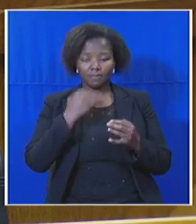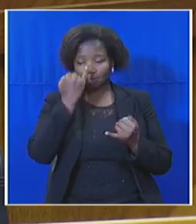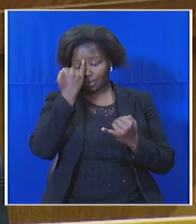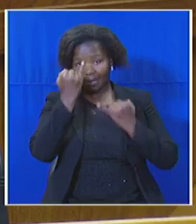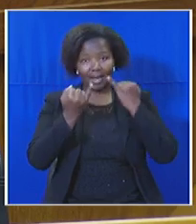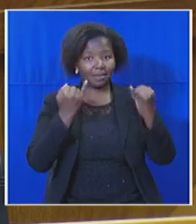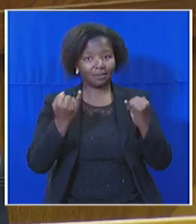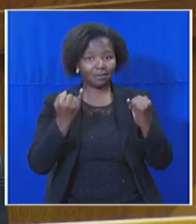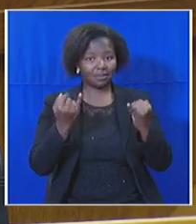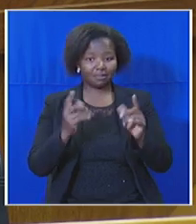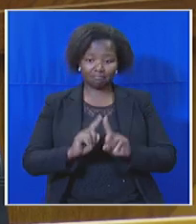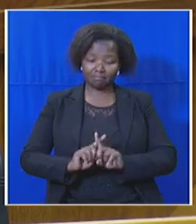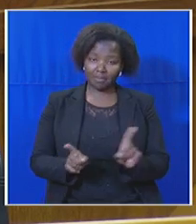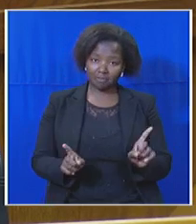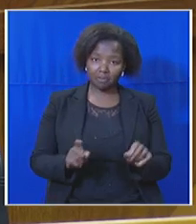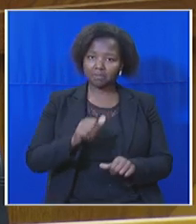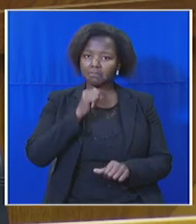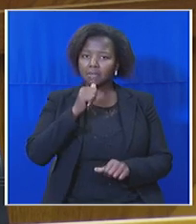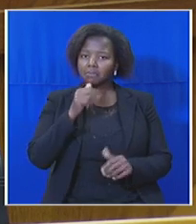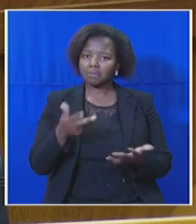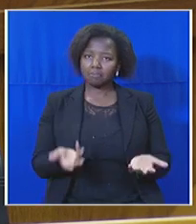Rifu i makumu ya un'wana ni un'wana.